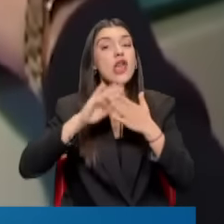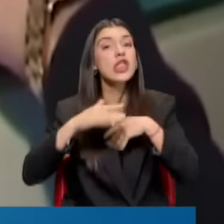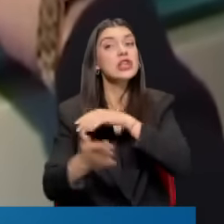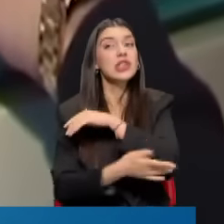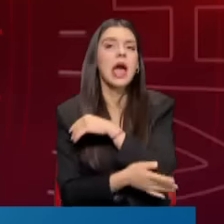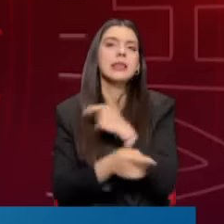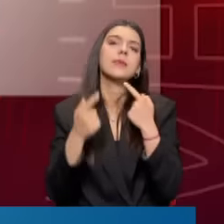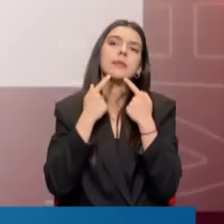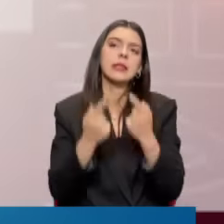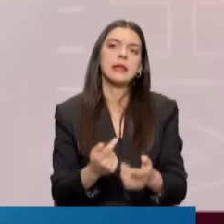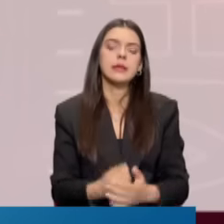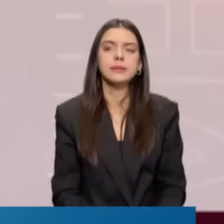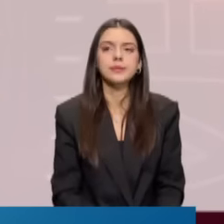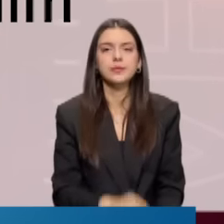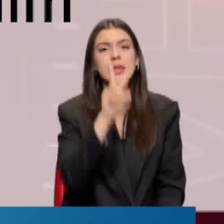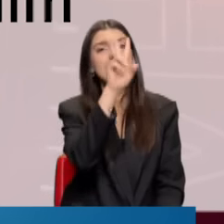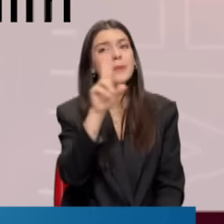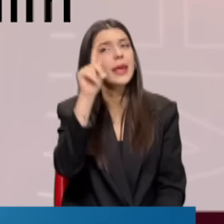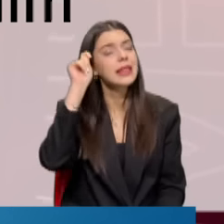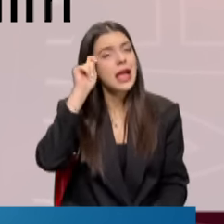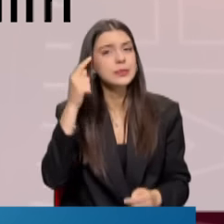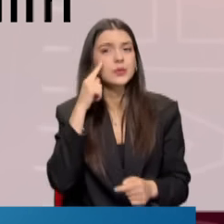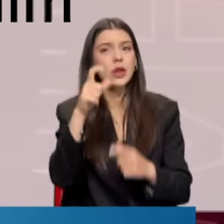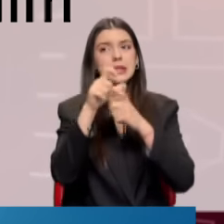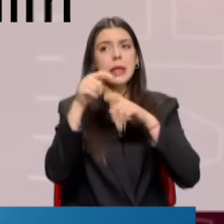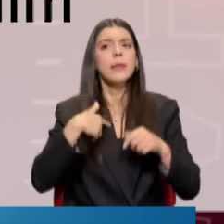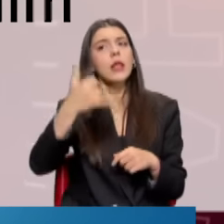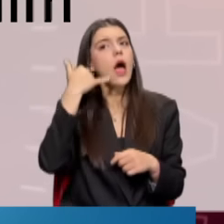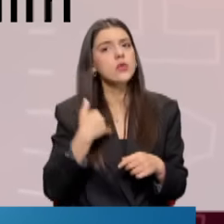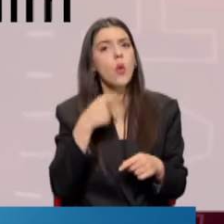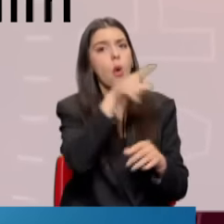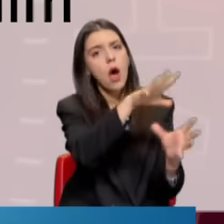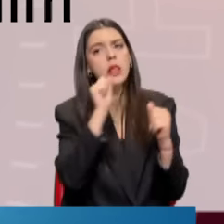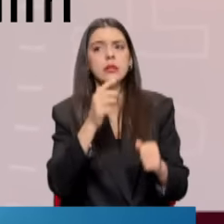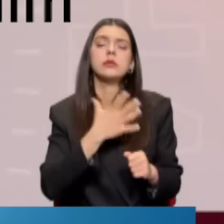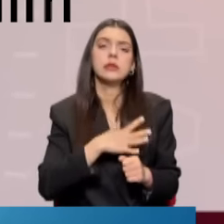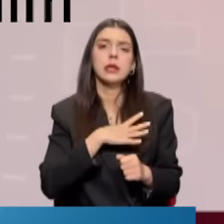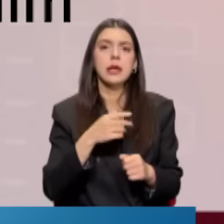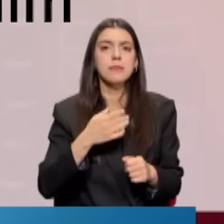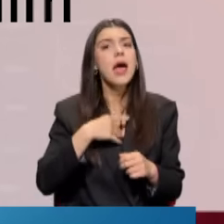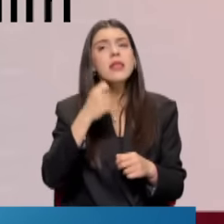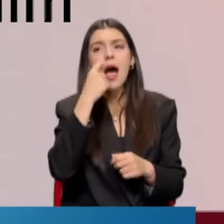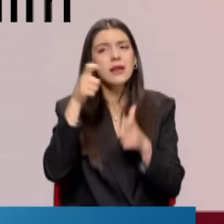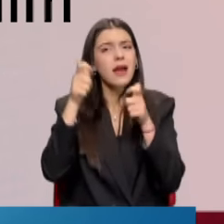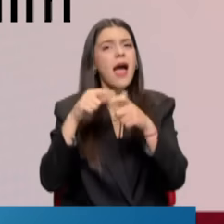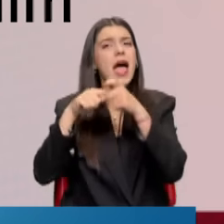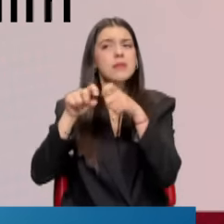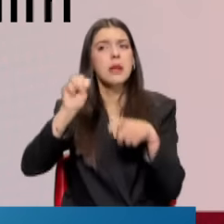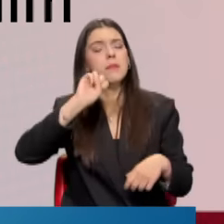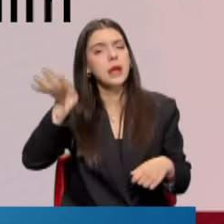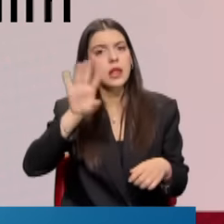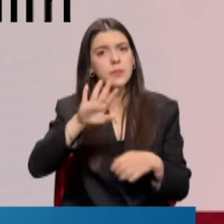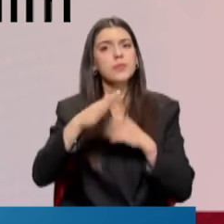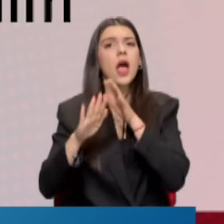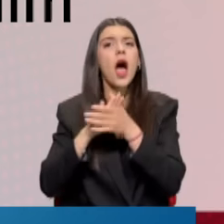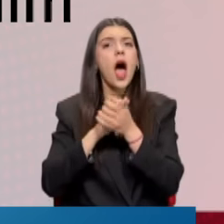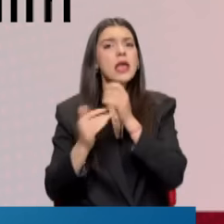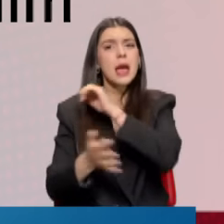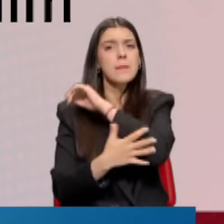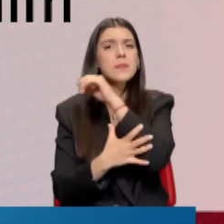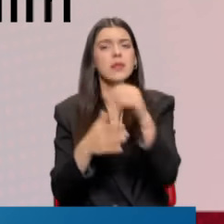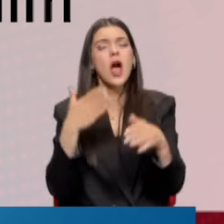ettiği ortaya çıktı 27 Kasım'da Serdar beni aradı onu almamı istedi Eryaman'a bıraktım bacağında sadece alçı vardı kelepçe